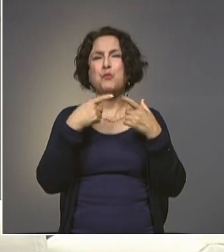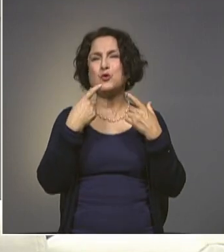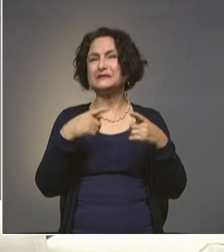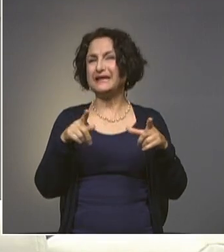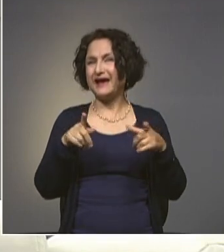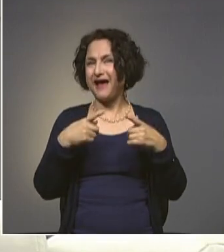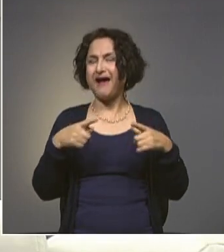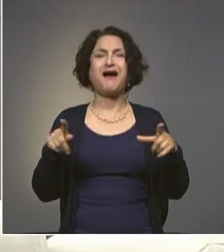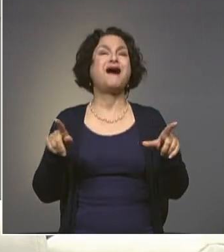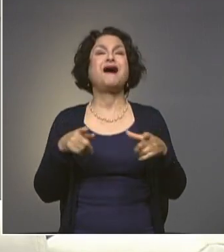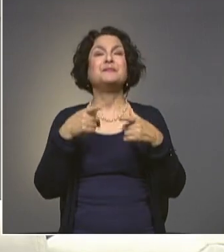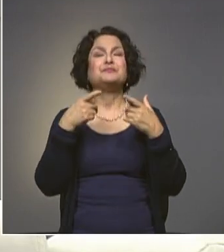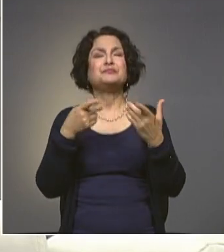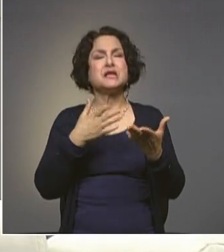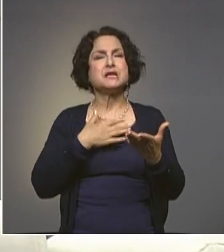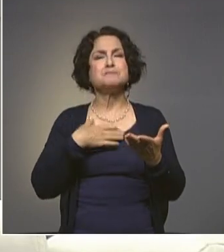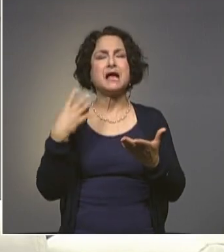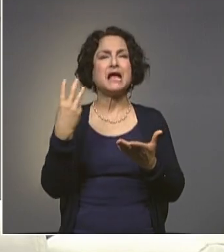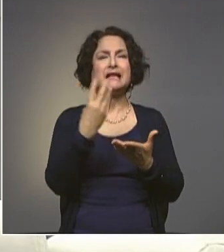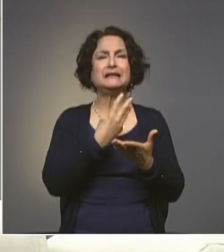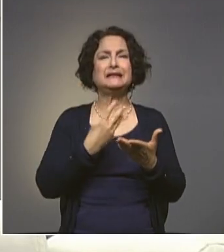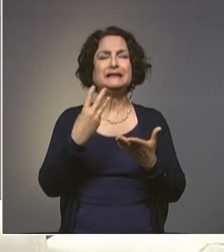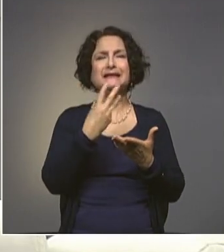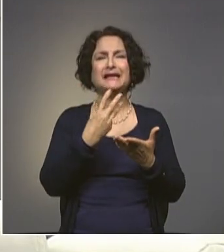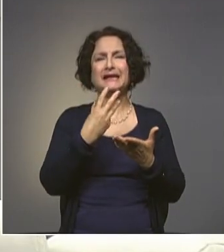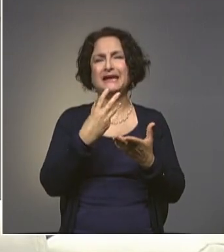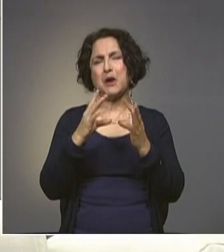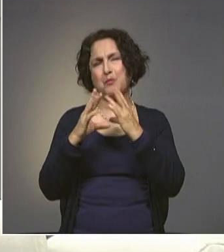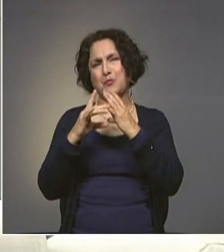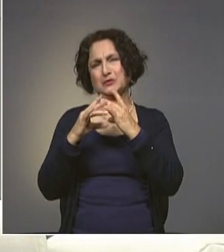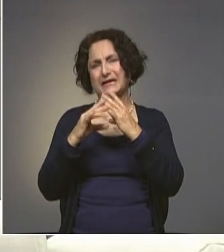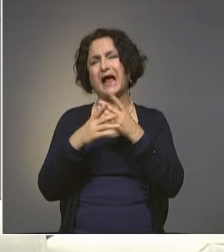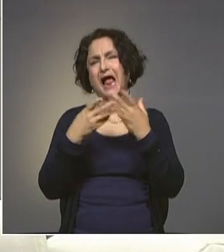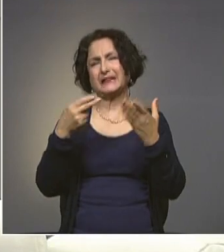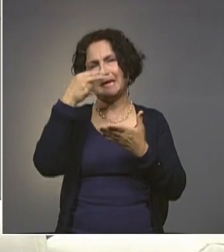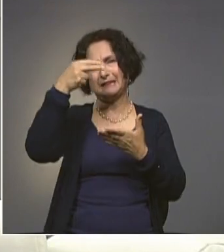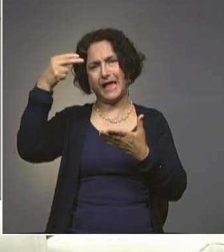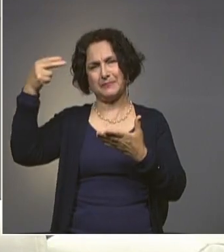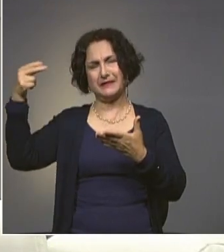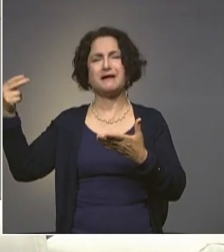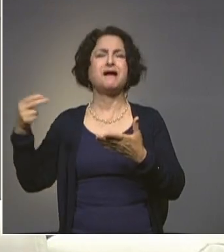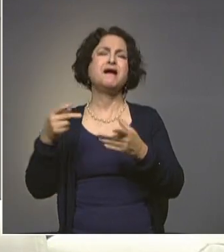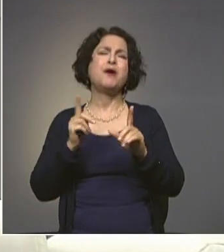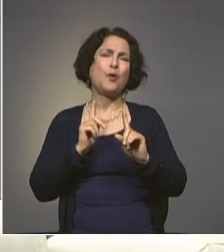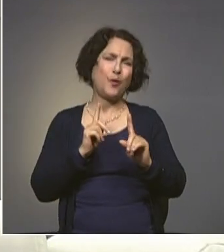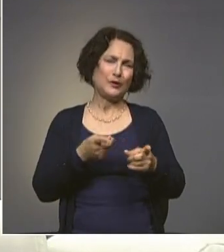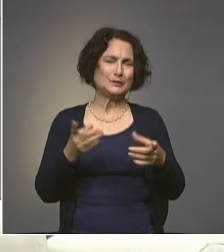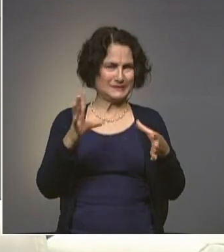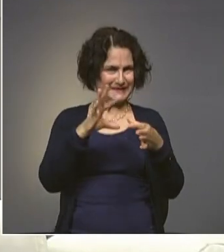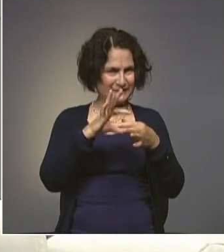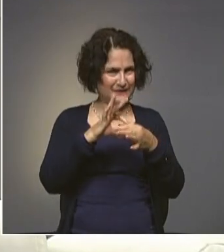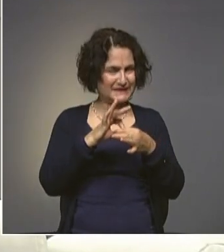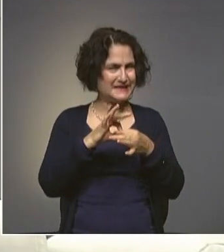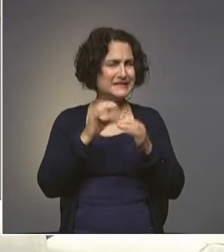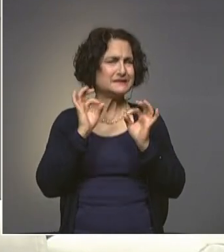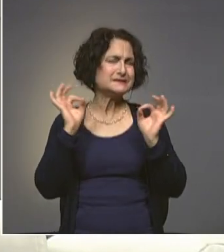носят озаглавени с три музикални термина: пицикато, вибрато, глисандо. Това са музикални термини, които са свързани с